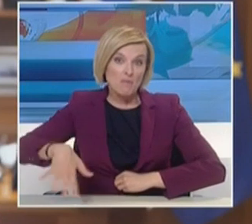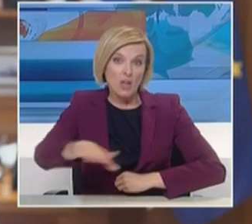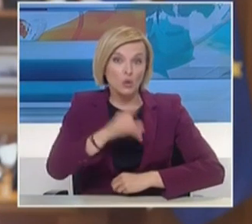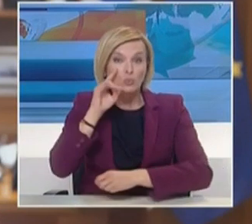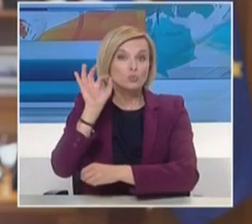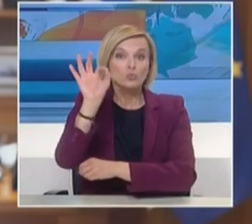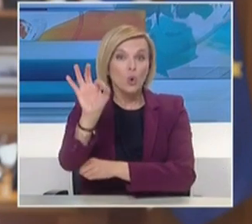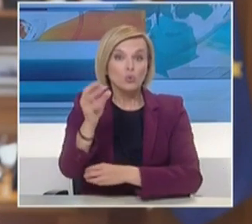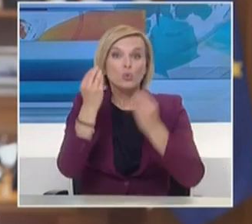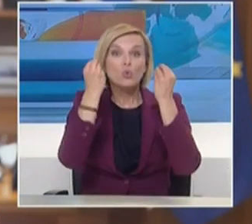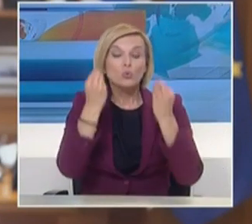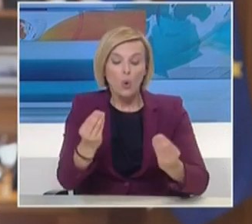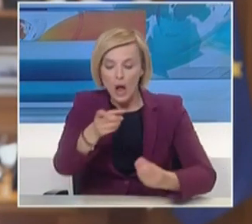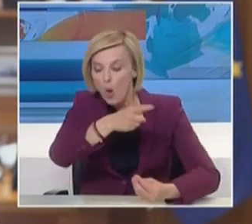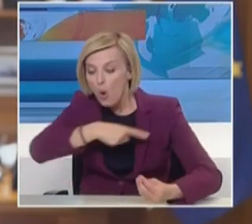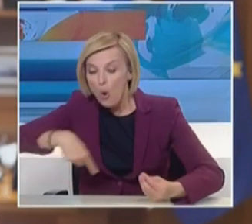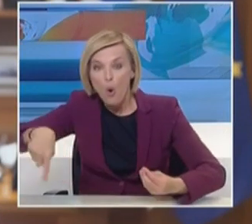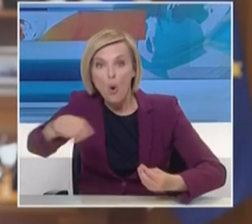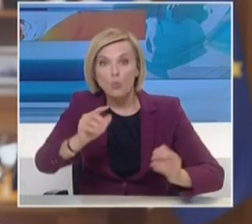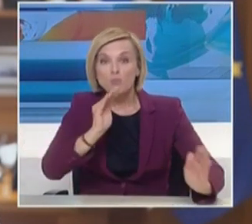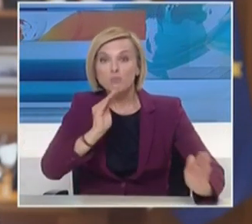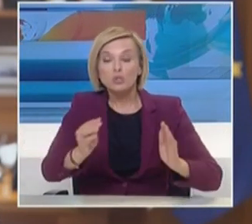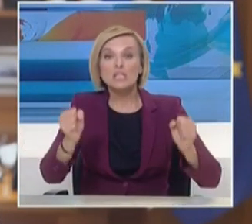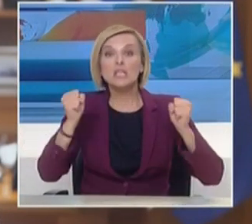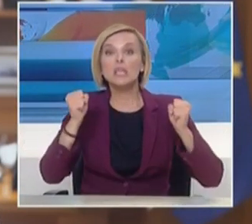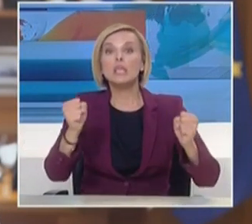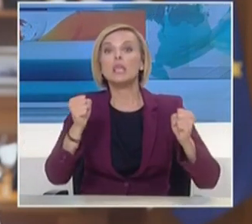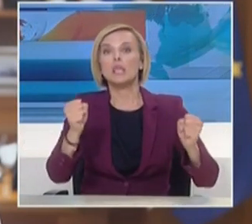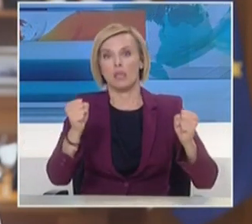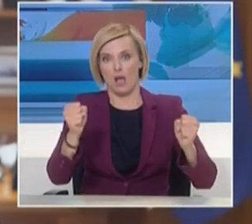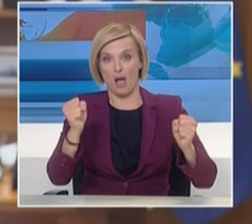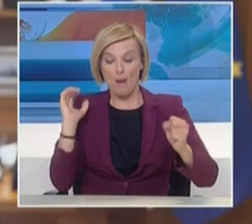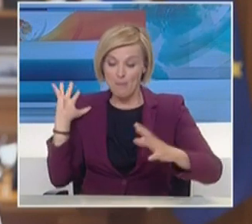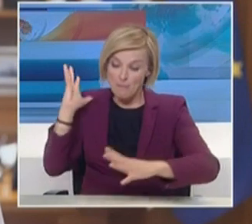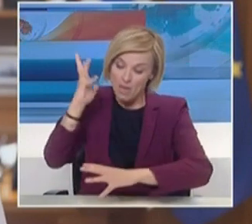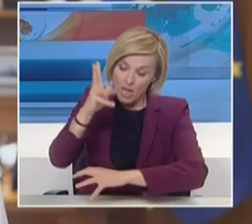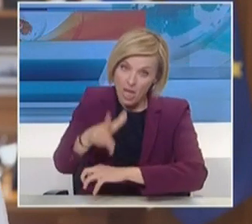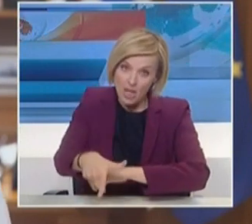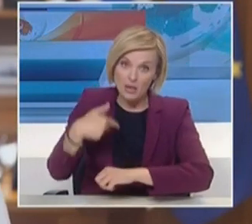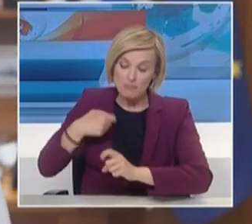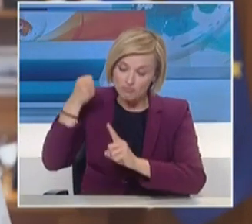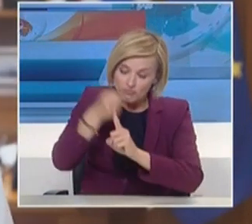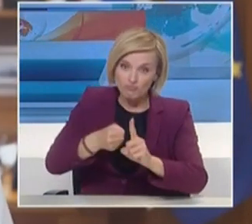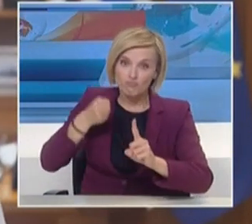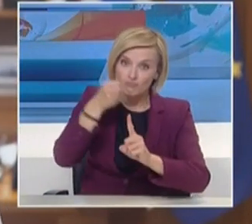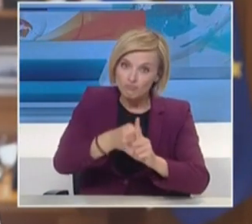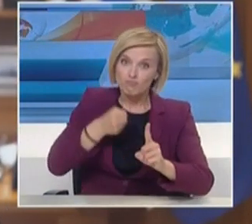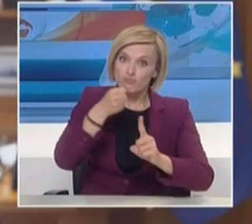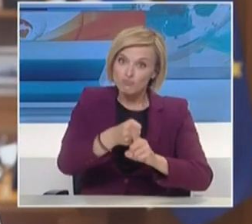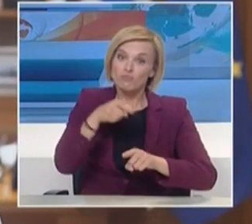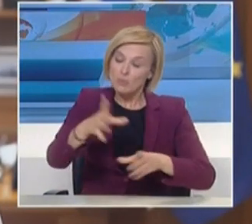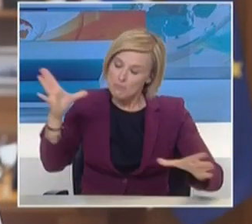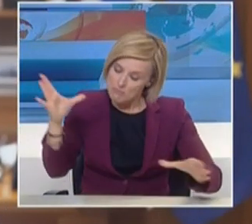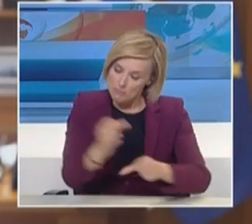απόφαση. Για να προστατεύσω την υγεία μας και όλα όσα πετύχαμε μέχρι τώρα σε αυτόν τον τομέα. Έχω ήδη ενημερώσει